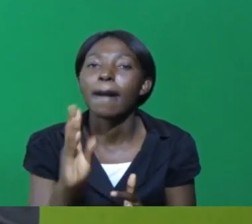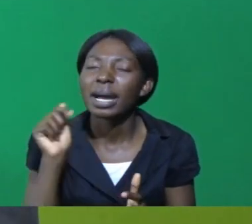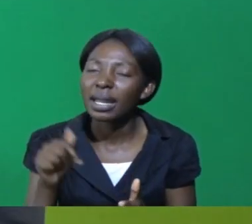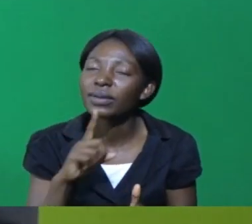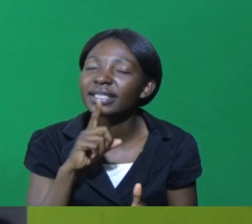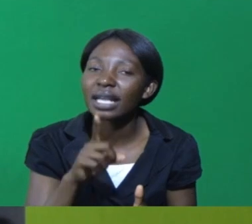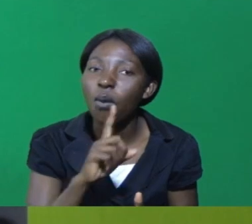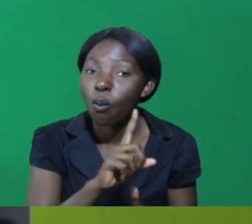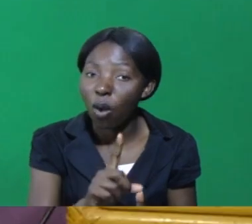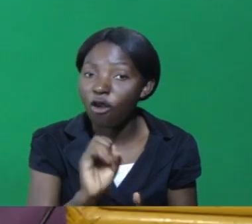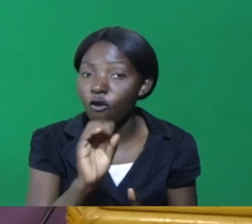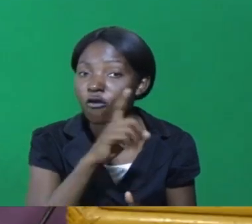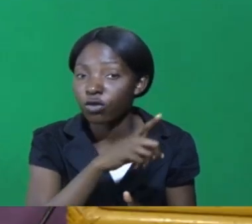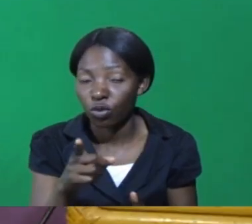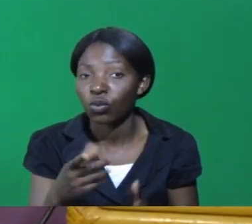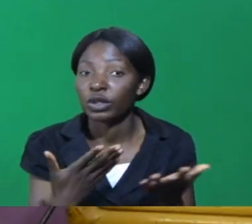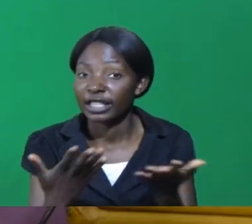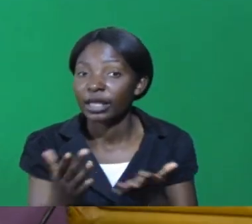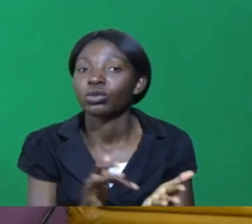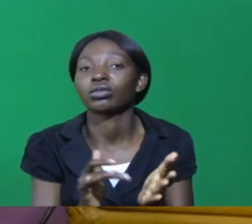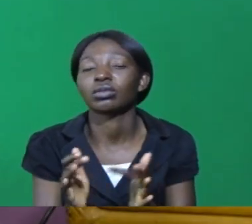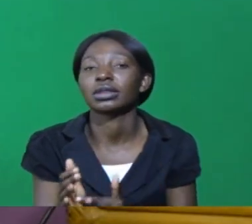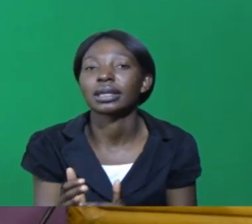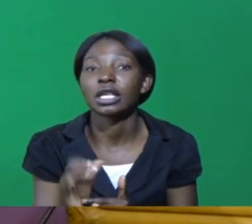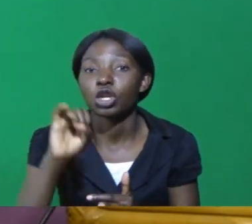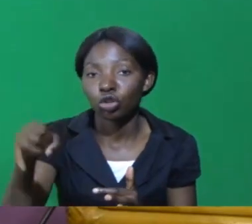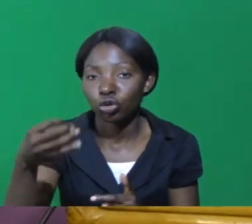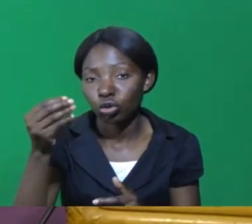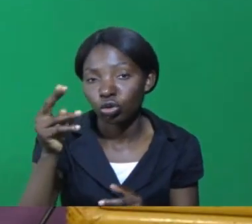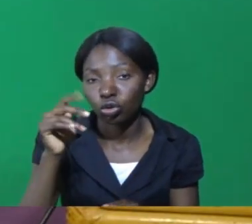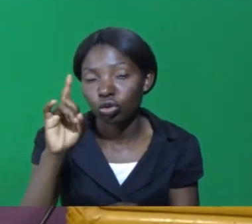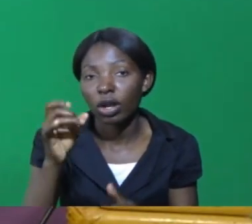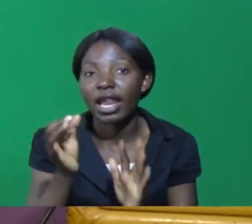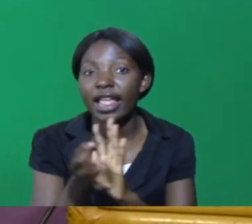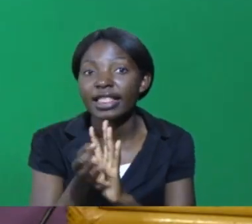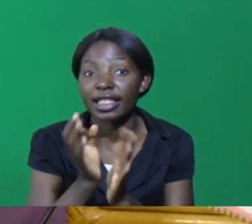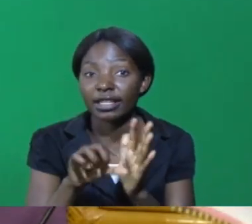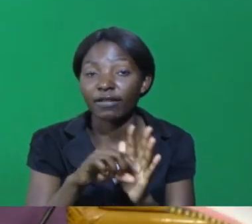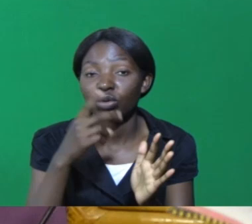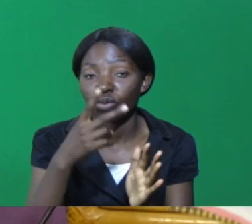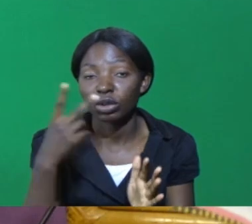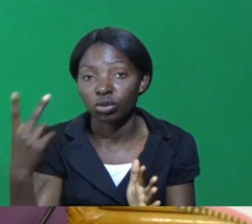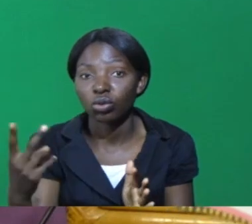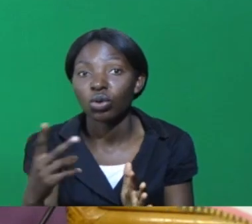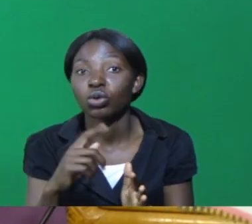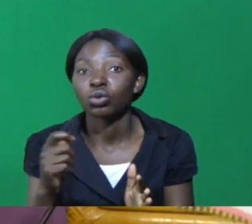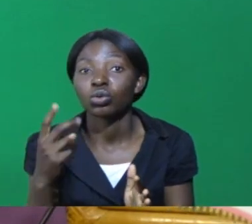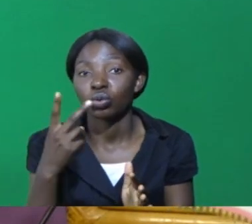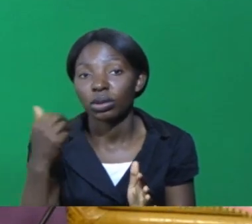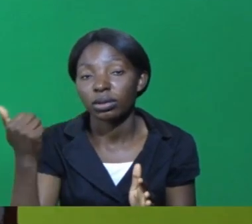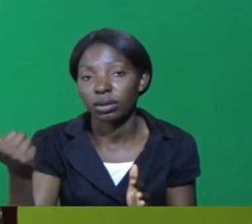Anongoti mumwe wenyu. Ari kungoramba achiti mumwe wenyu. Hativerengei futi pana John 13 ipapo pastor. Verengai kubva verse 22 mosvika